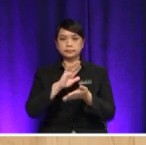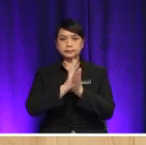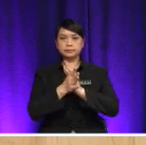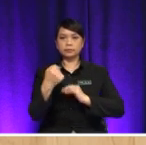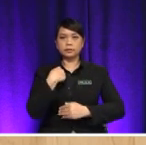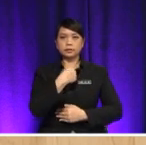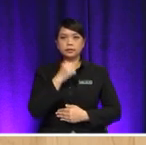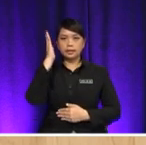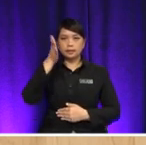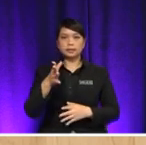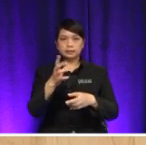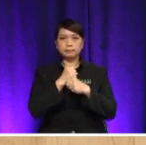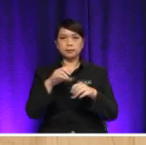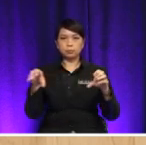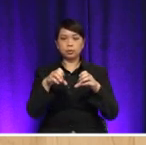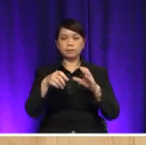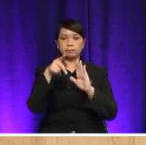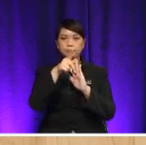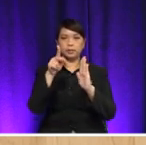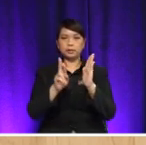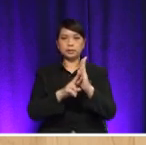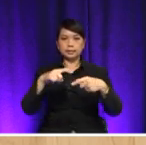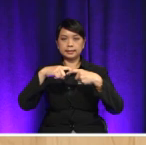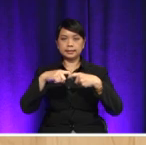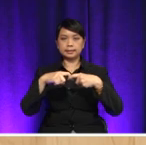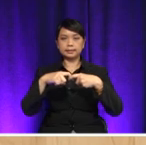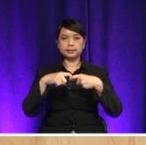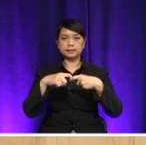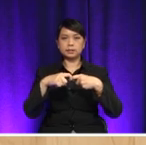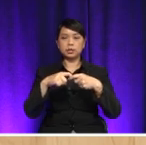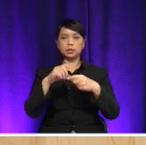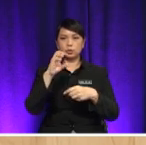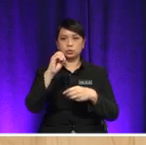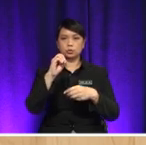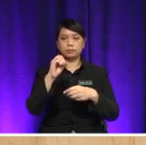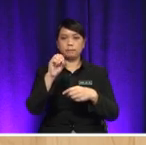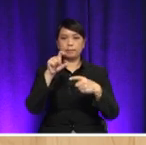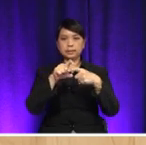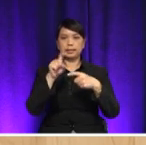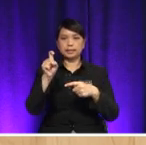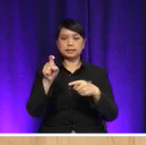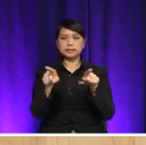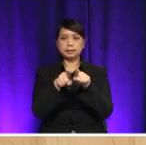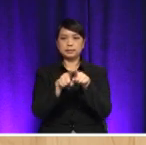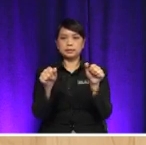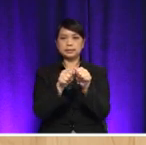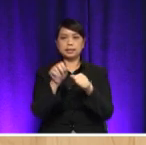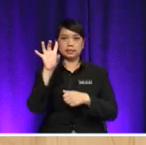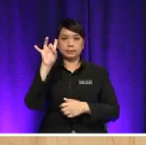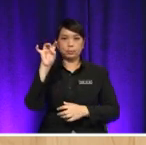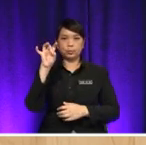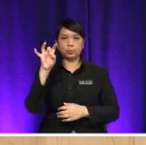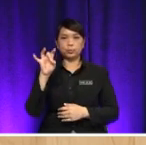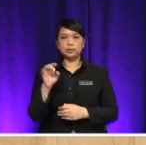berkaitan bahwa kosong bahagia dengan x dengan 100 sama dengan 80 Oke